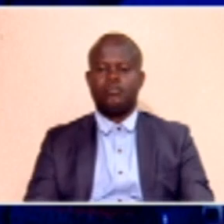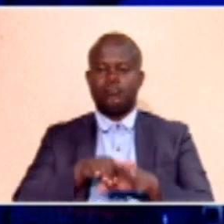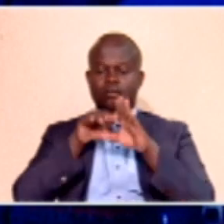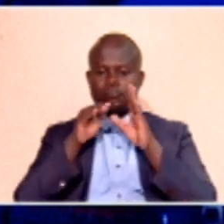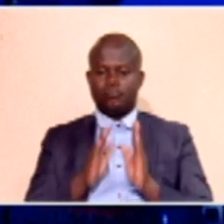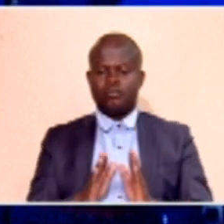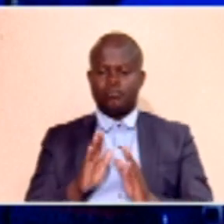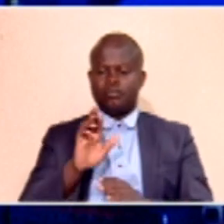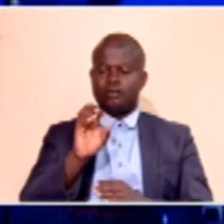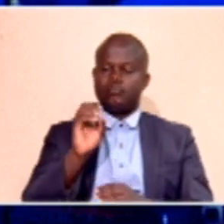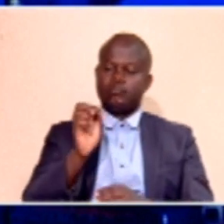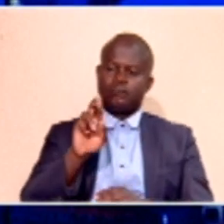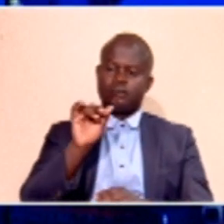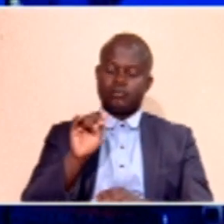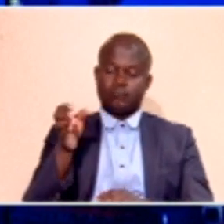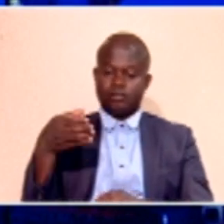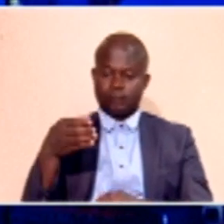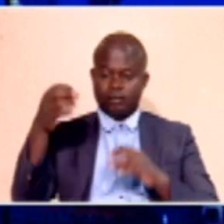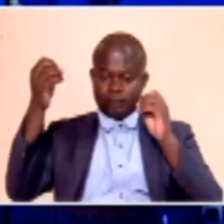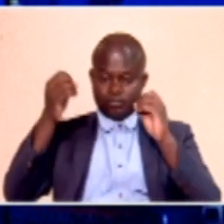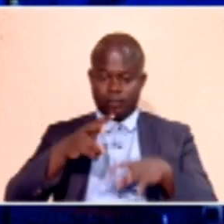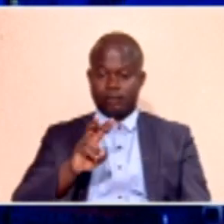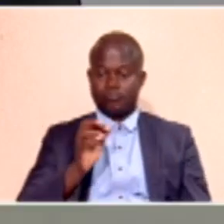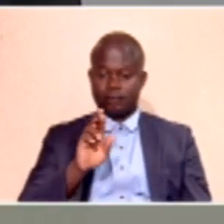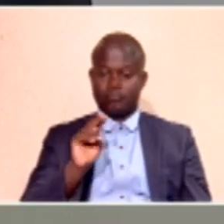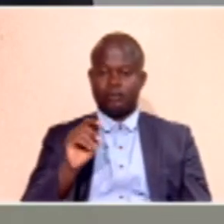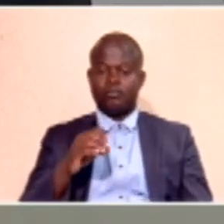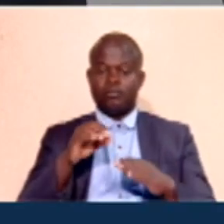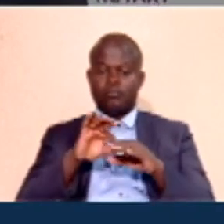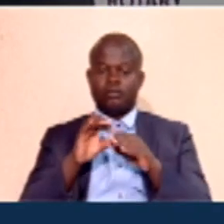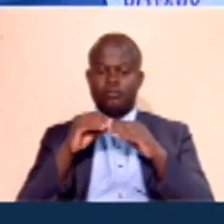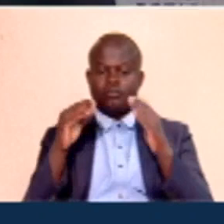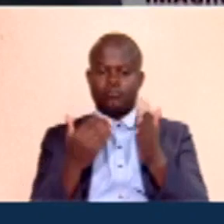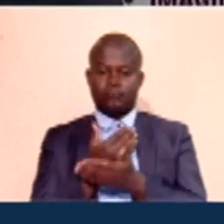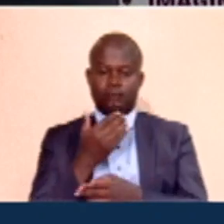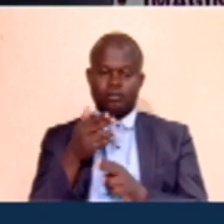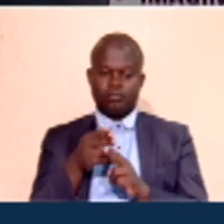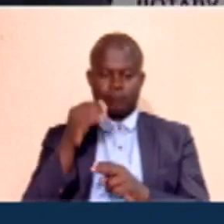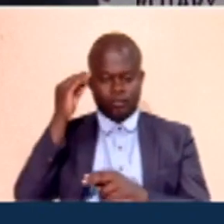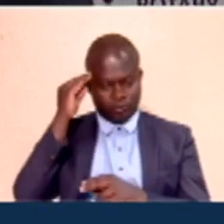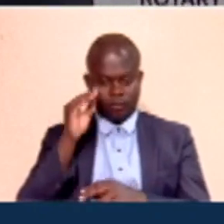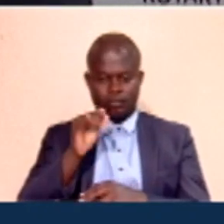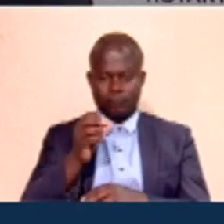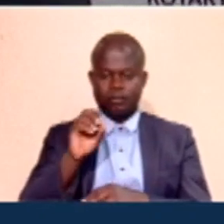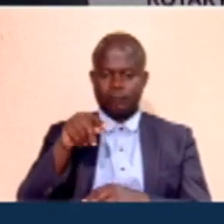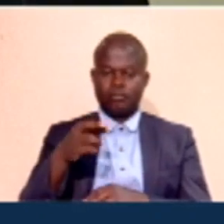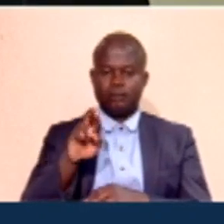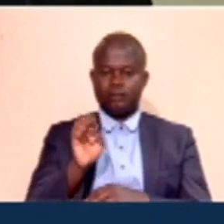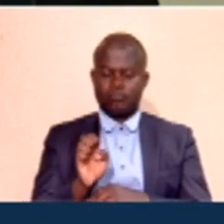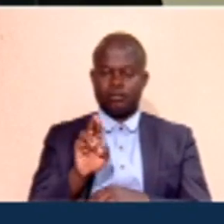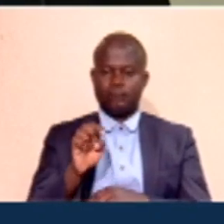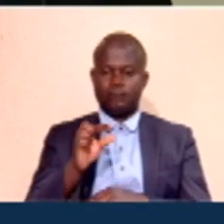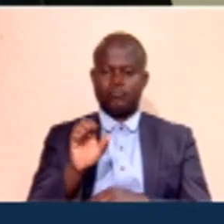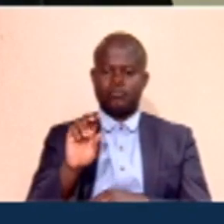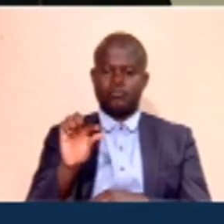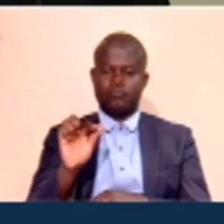Abanyamuryango ba Rotary Club ya Kigali Virunga batoye umuyobozi mushya w'akabari Professor Geoffrey Rugege. Professor